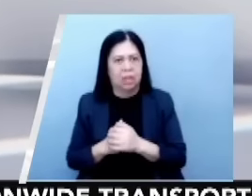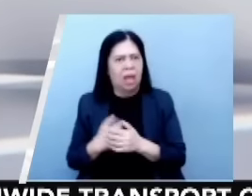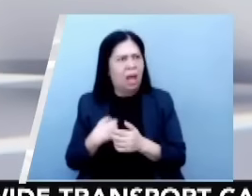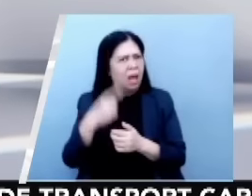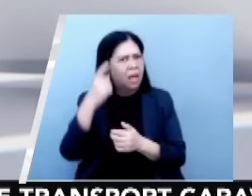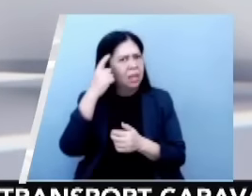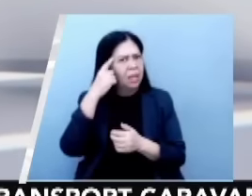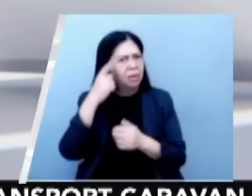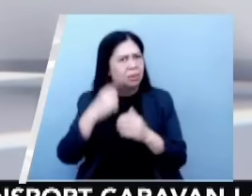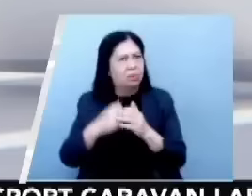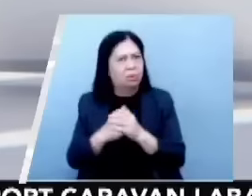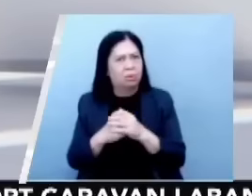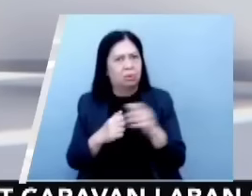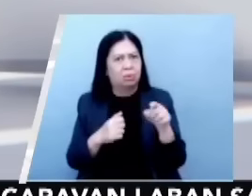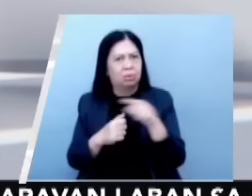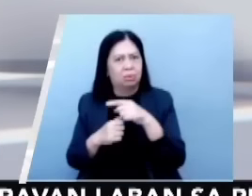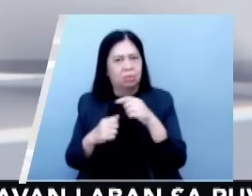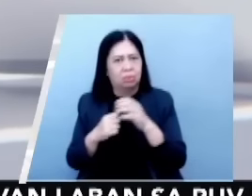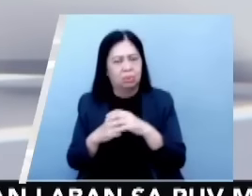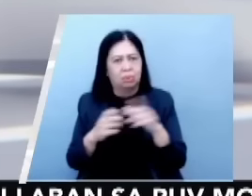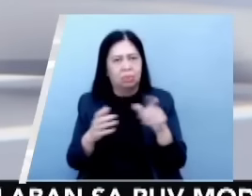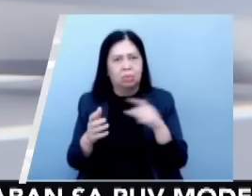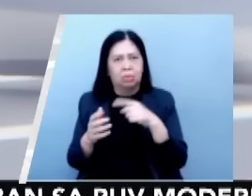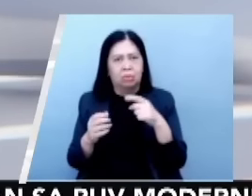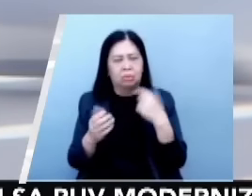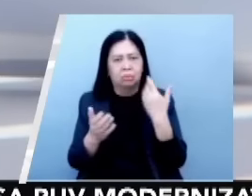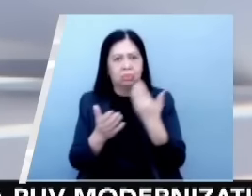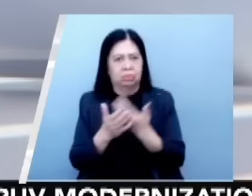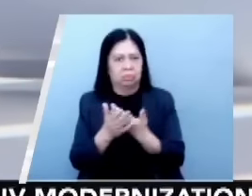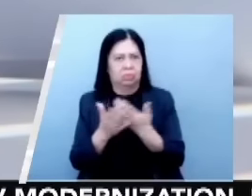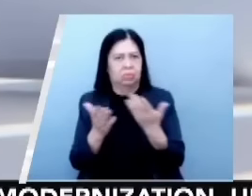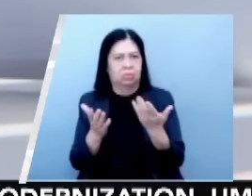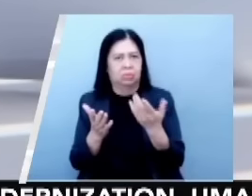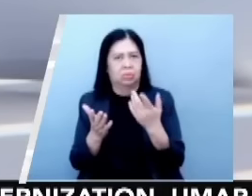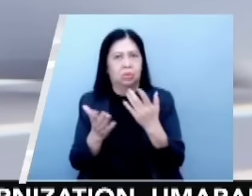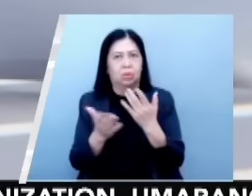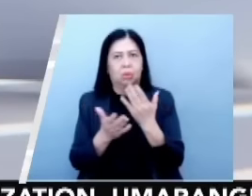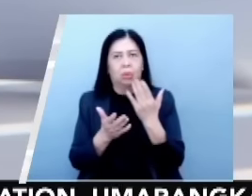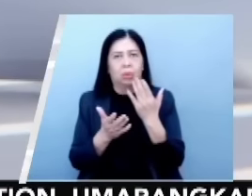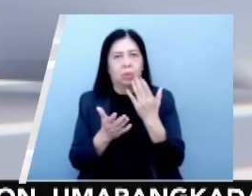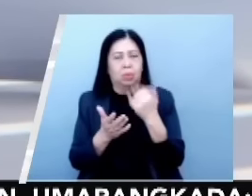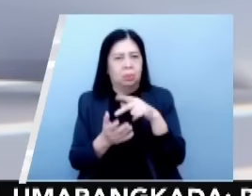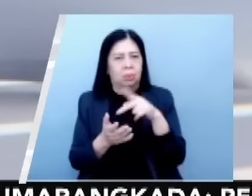dead on arrival. Bakit nga may mga DPWH na